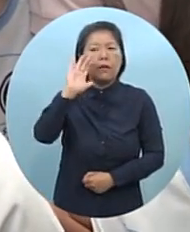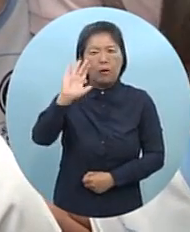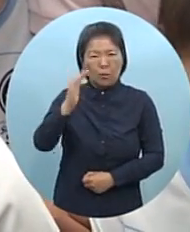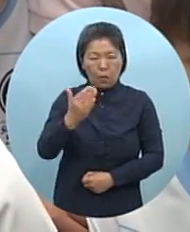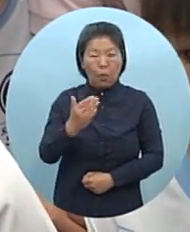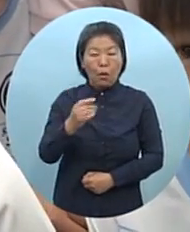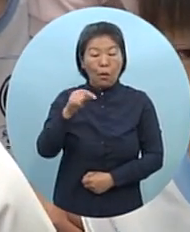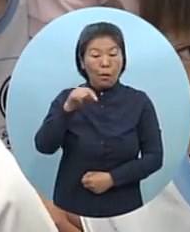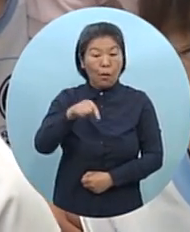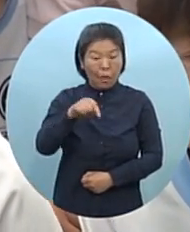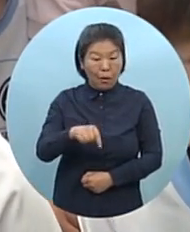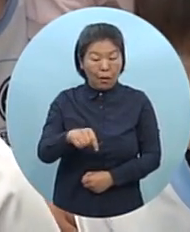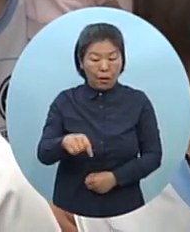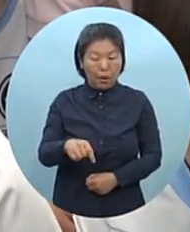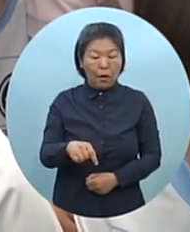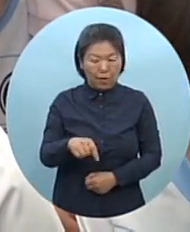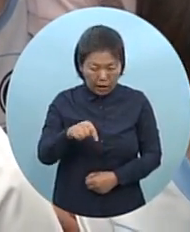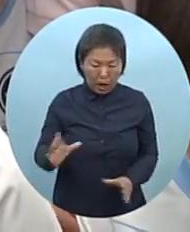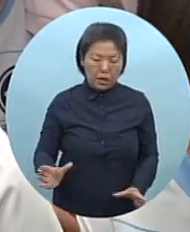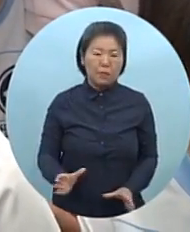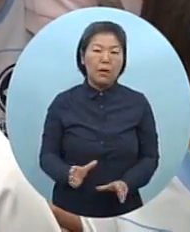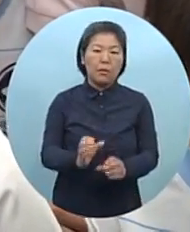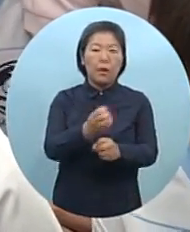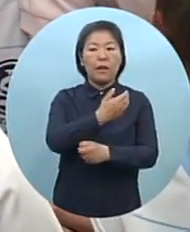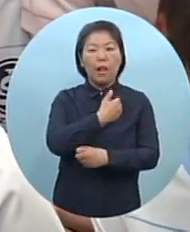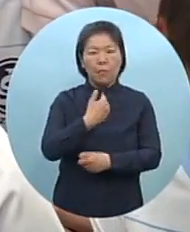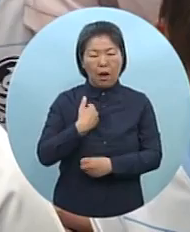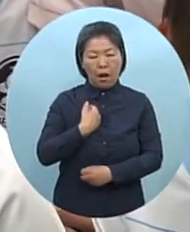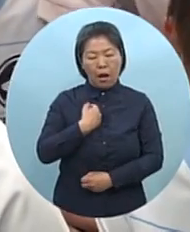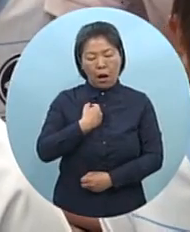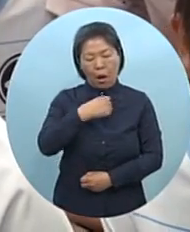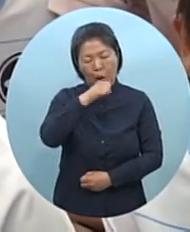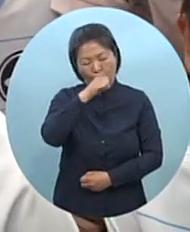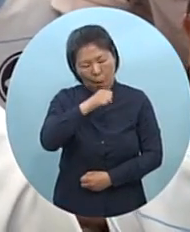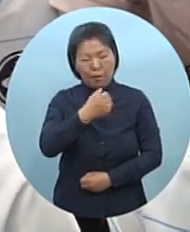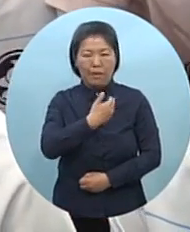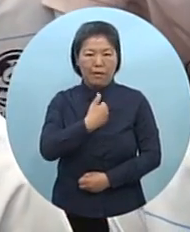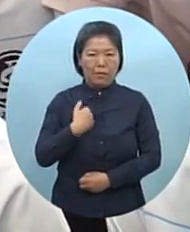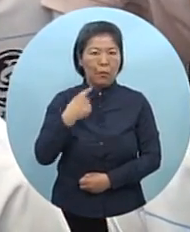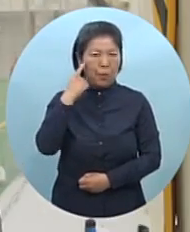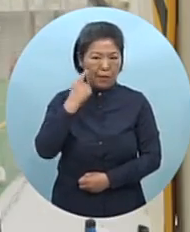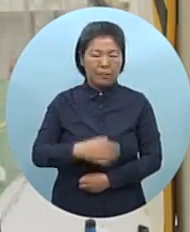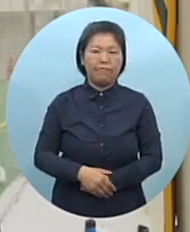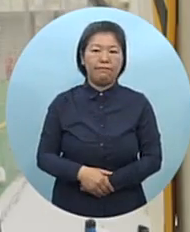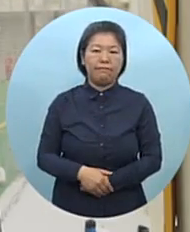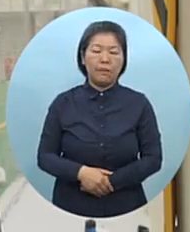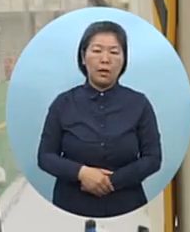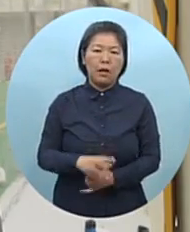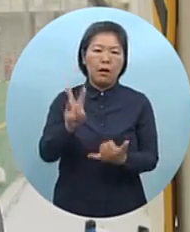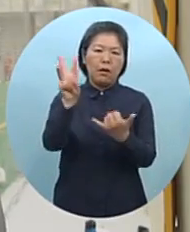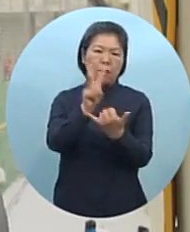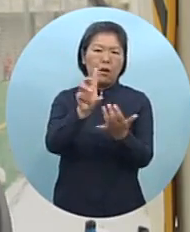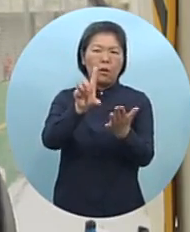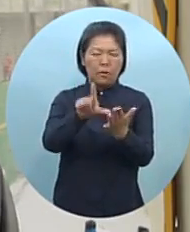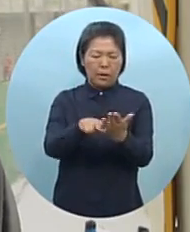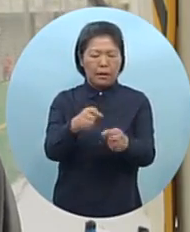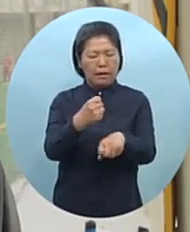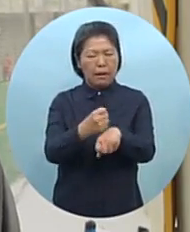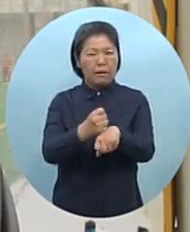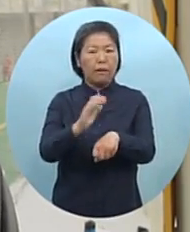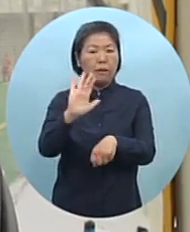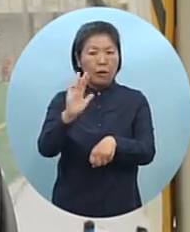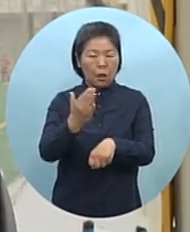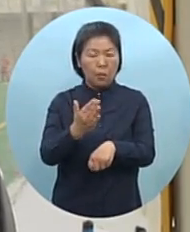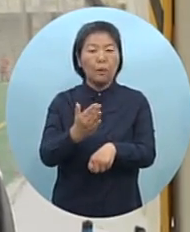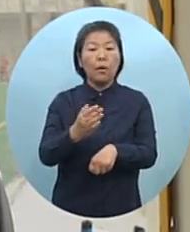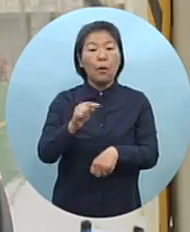けどここに避難物資が来るからとても安心すると思います震災の時大変だったのでこう